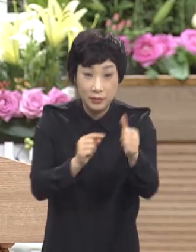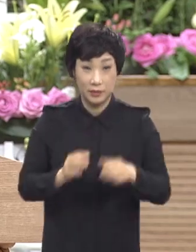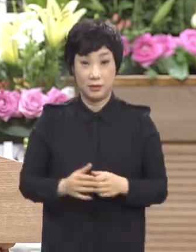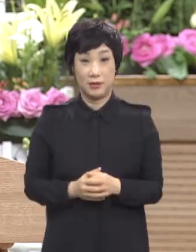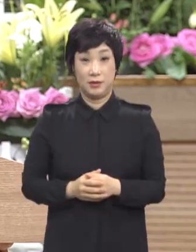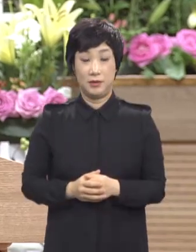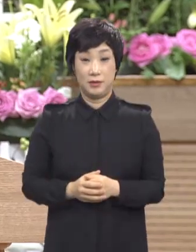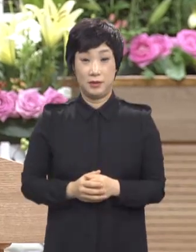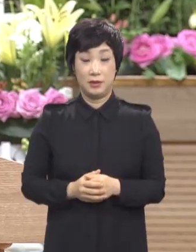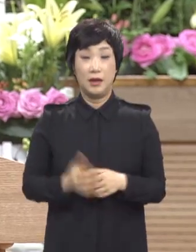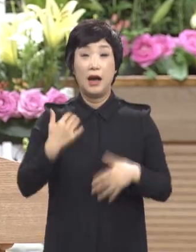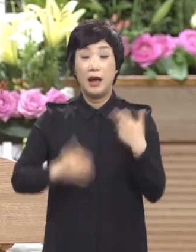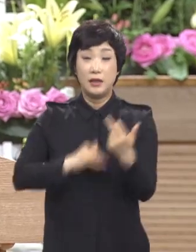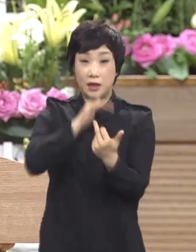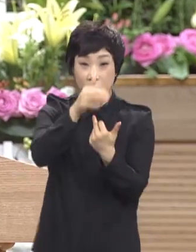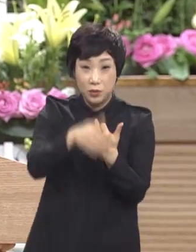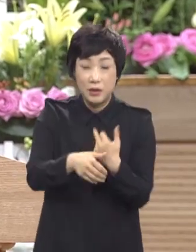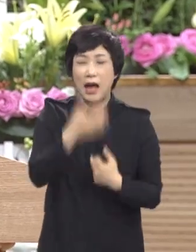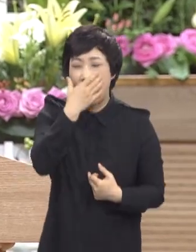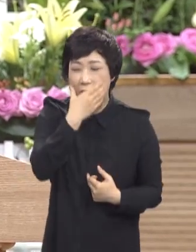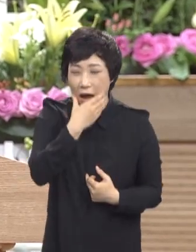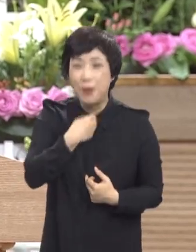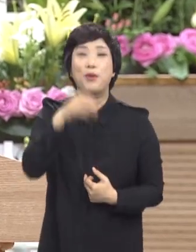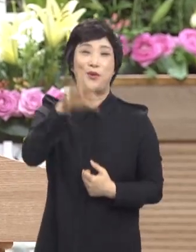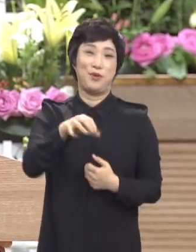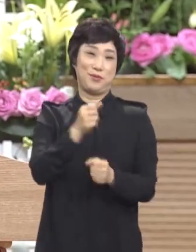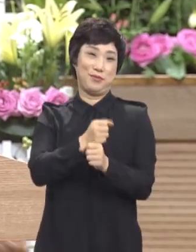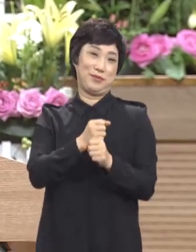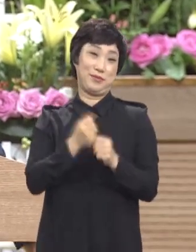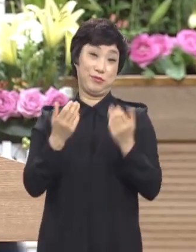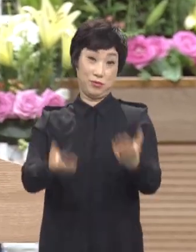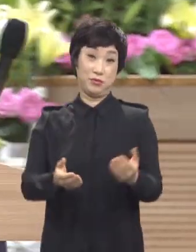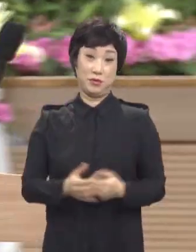에덴이라는 행복한 동산을 만들었어요.